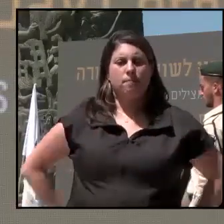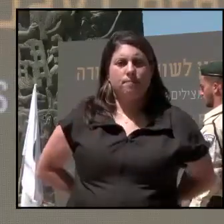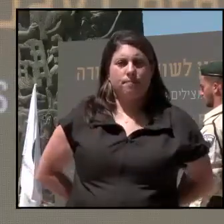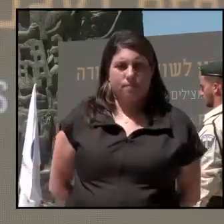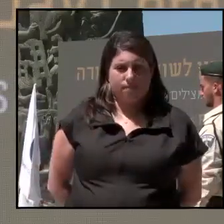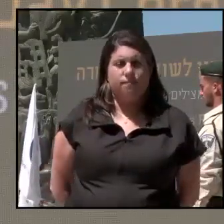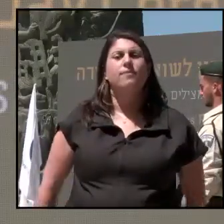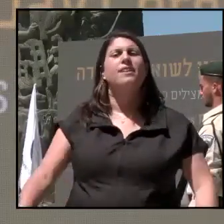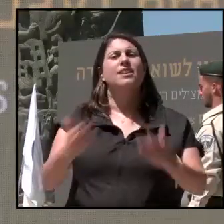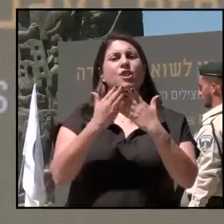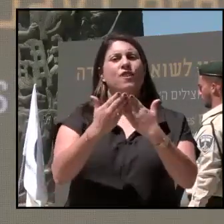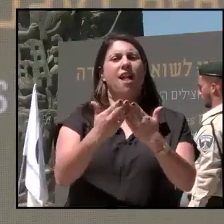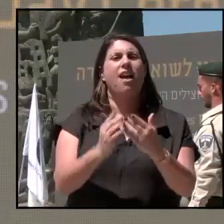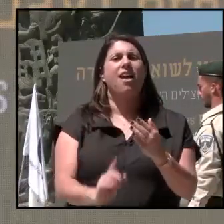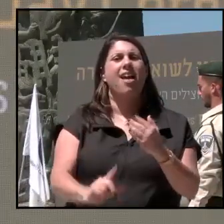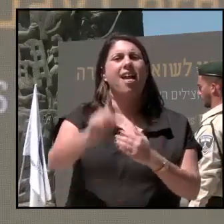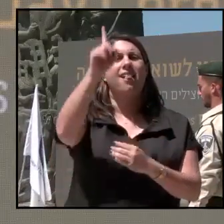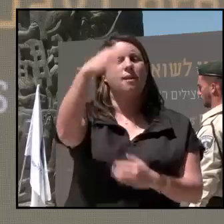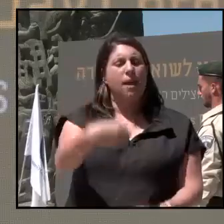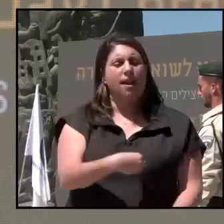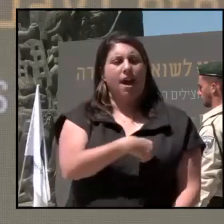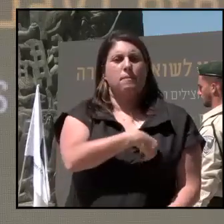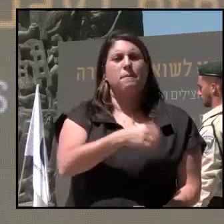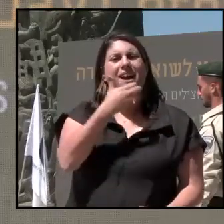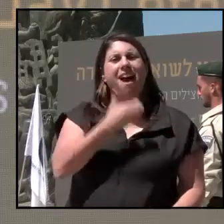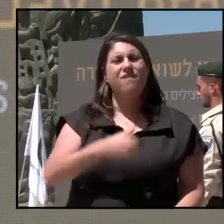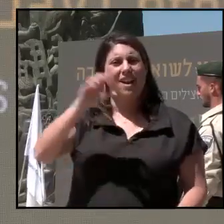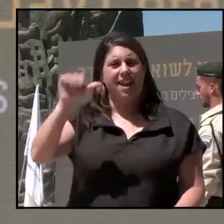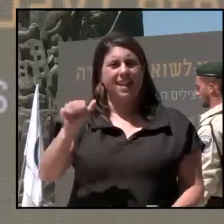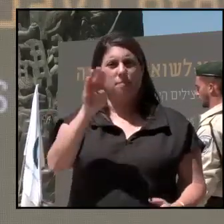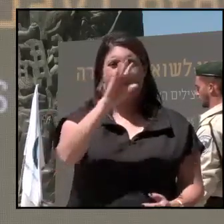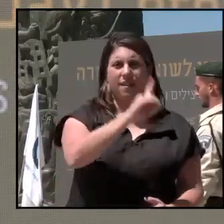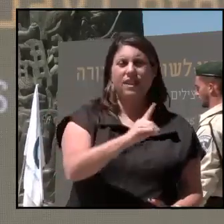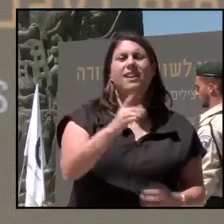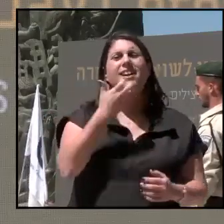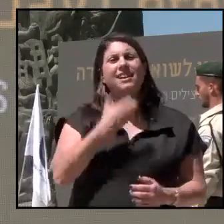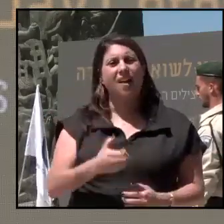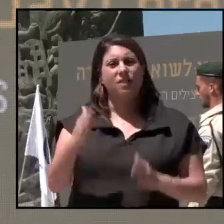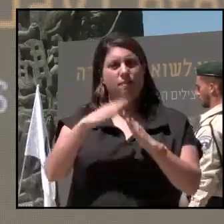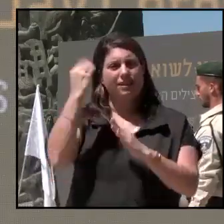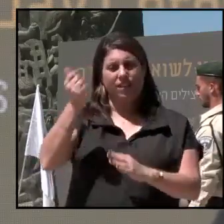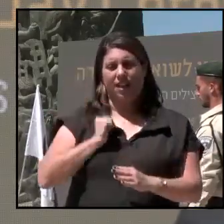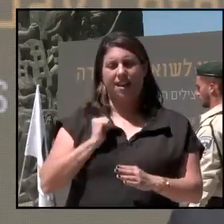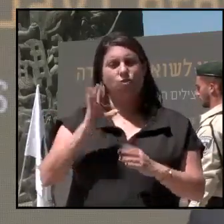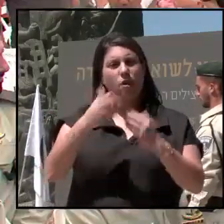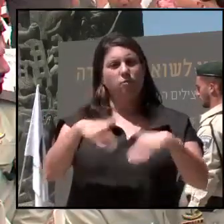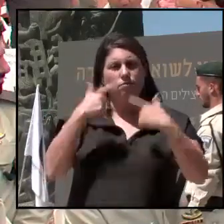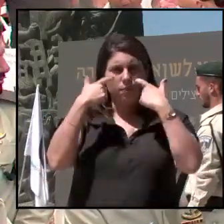תפילת אל מלא רחמים, מפי הרב אליעד בן דוד, רב בית הספר החילי של משמר הגבול.